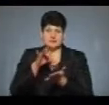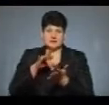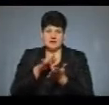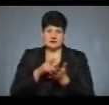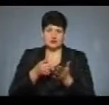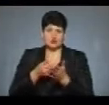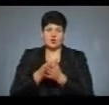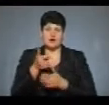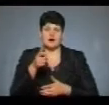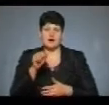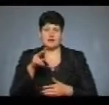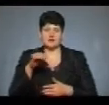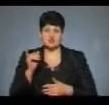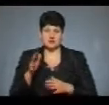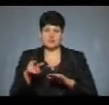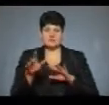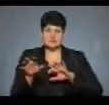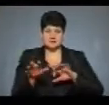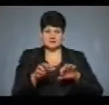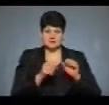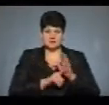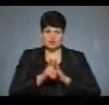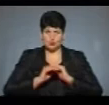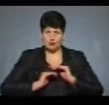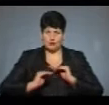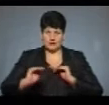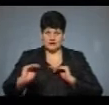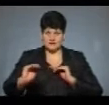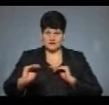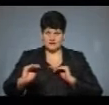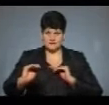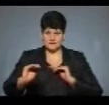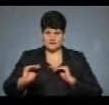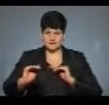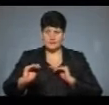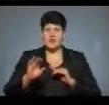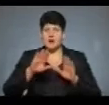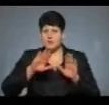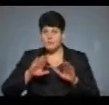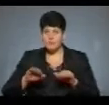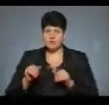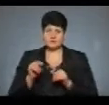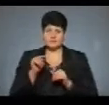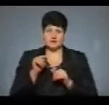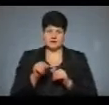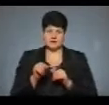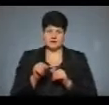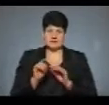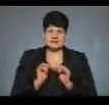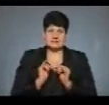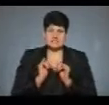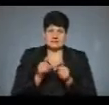Галичини. На алеї зняли спочатку покриття, верхній шар, потім її замотили